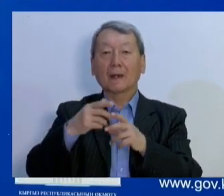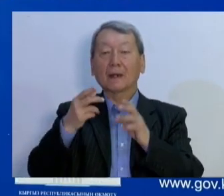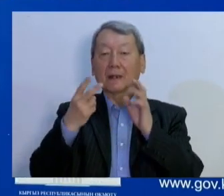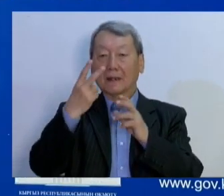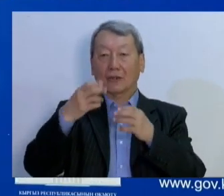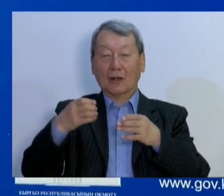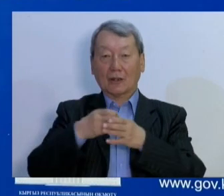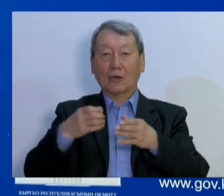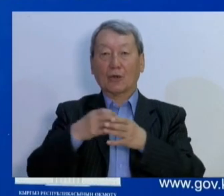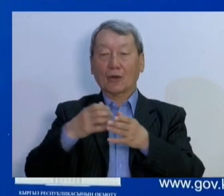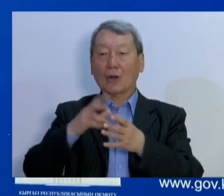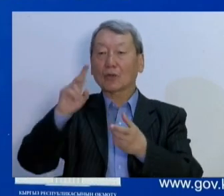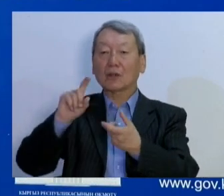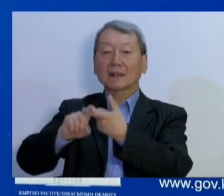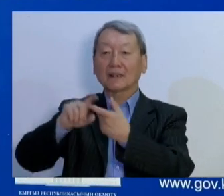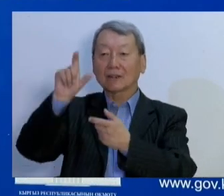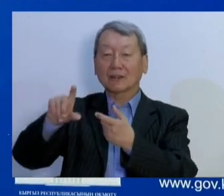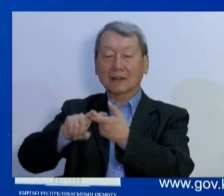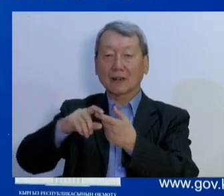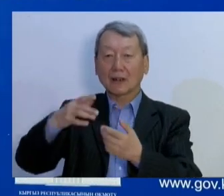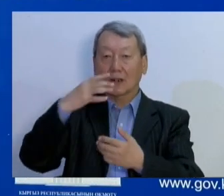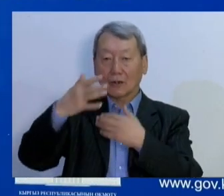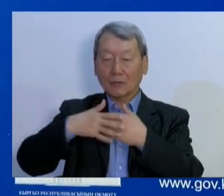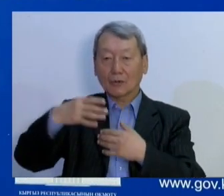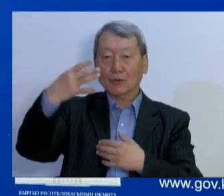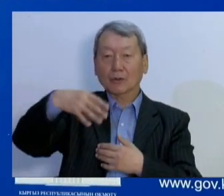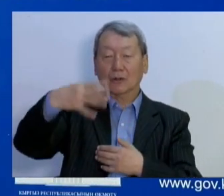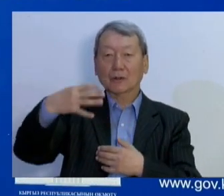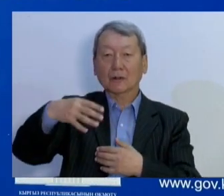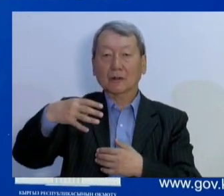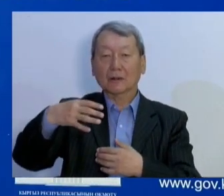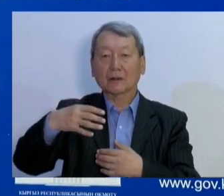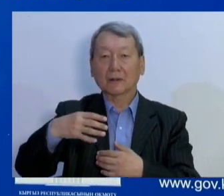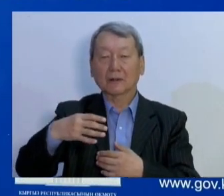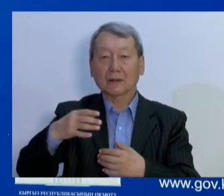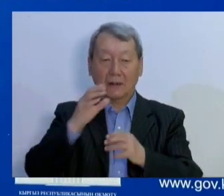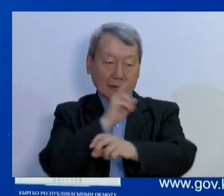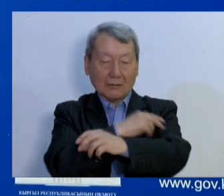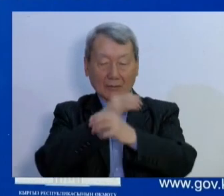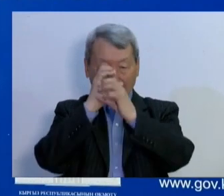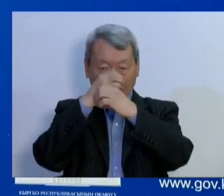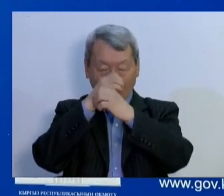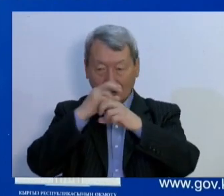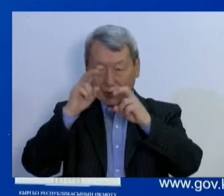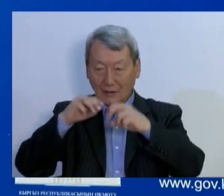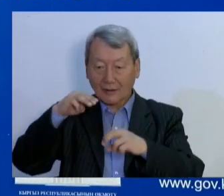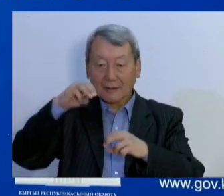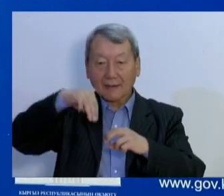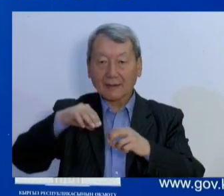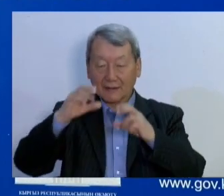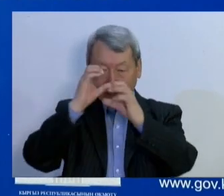экинчи категория контактылардын арасынан дагы 40 жанакындай лабораториялык жол менен